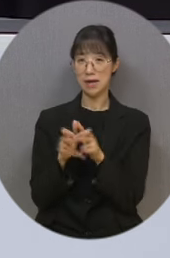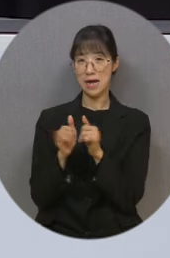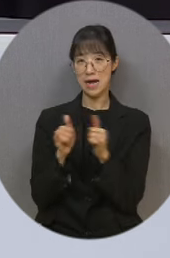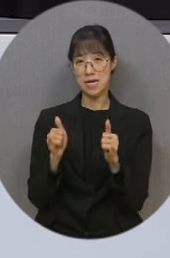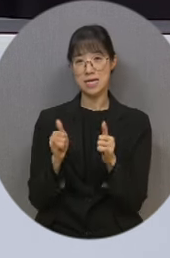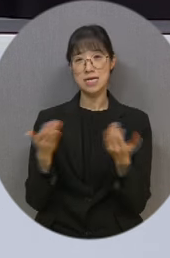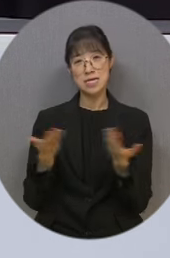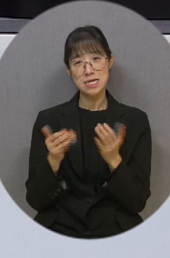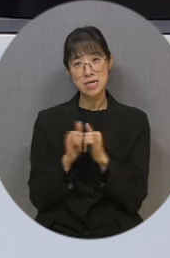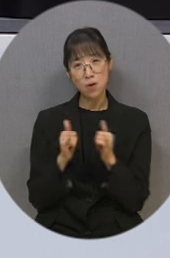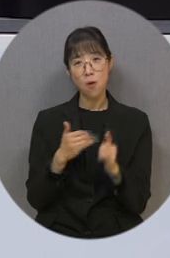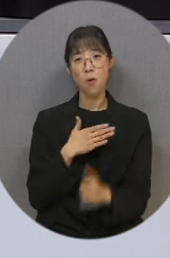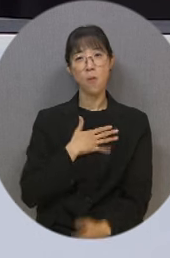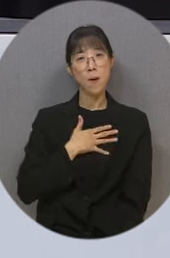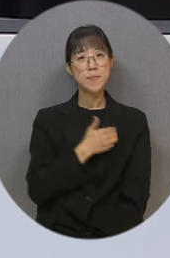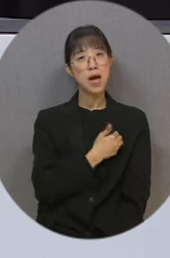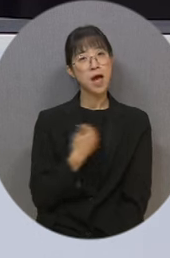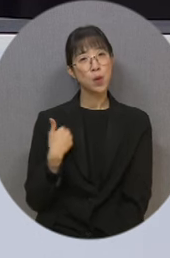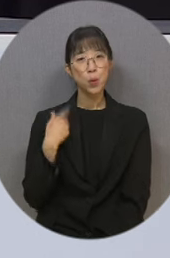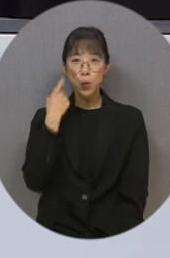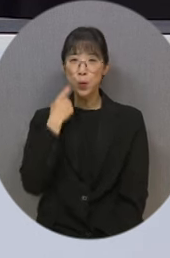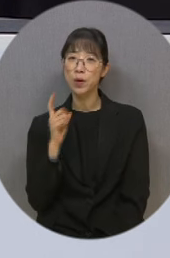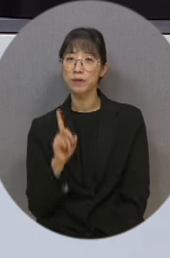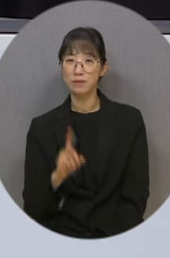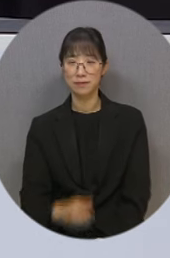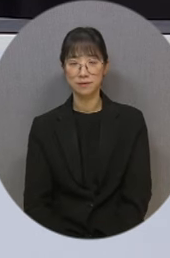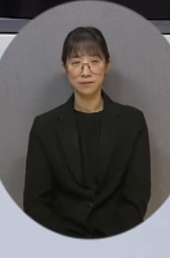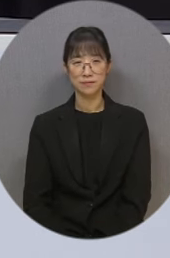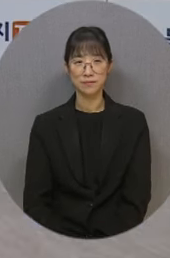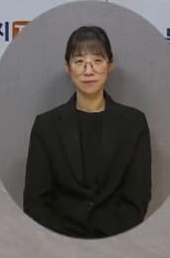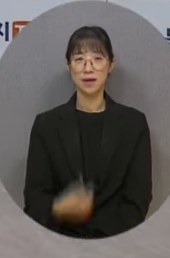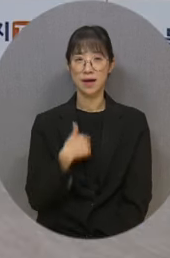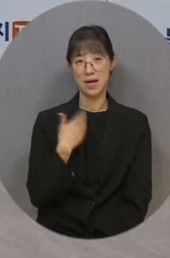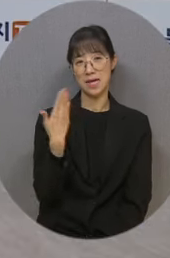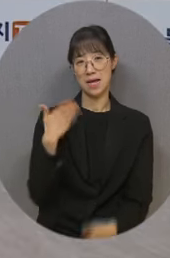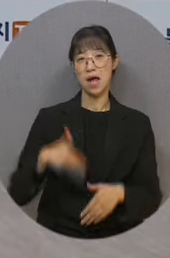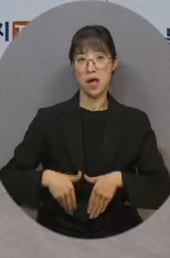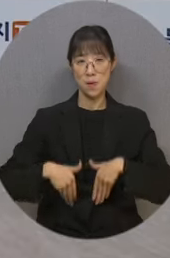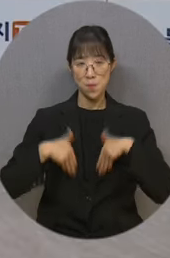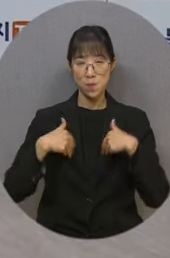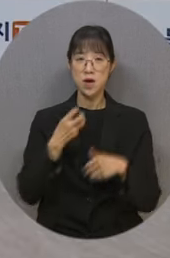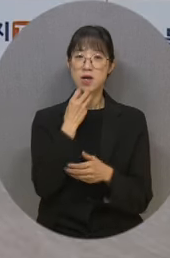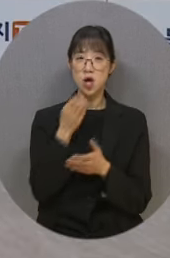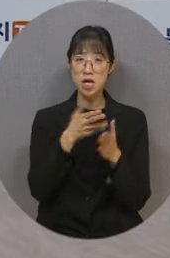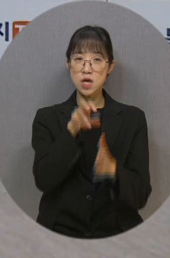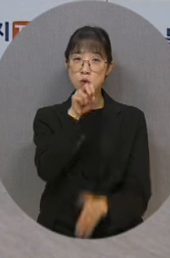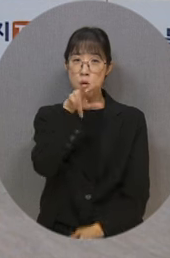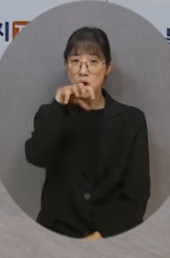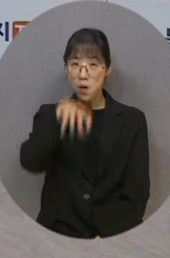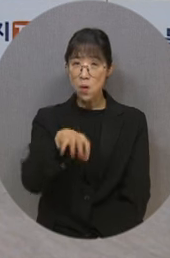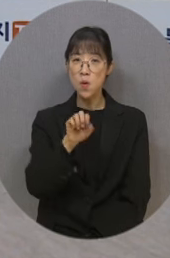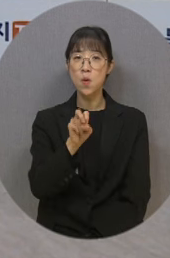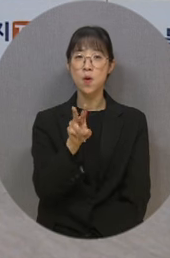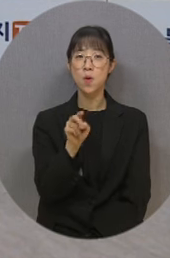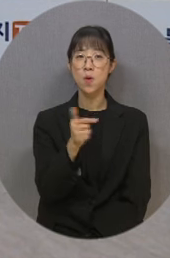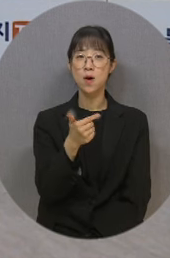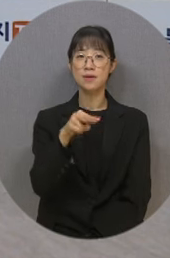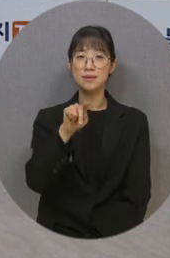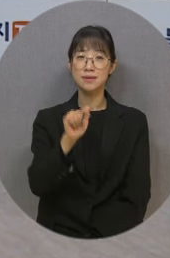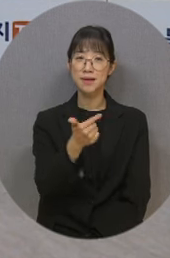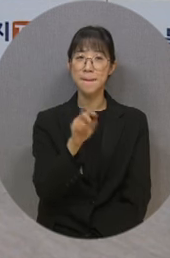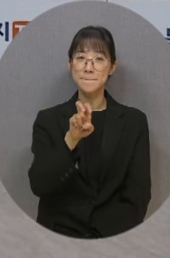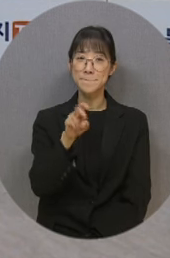직원들의 만족도는 어떻습니까 제가 지난 봄에 경기도 용인시 원산면이가